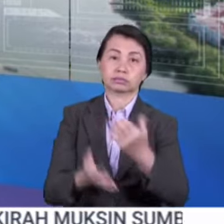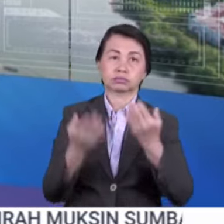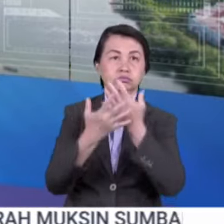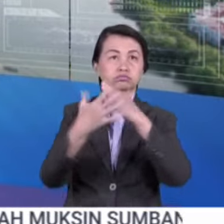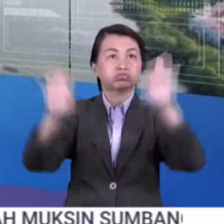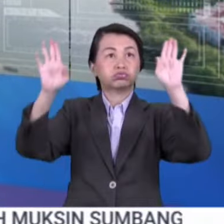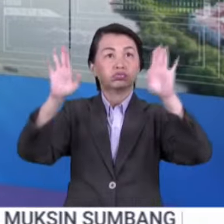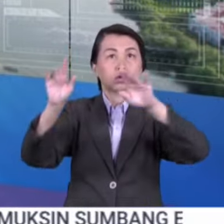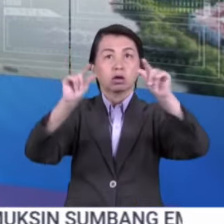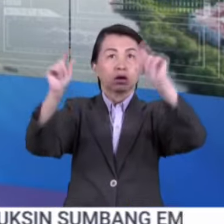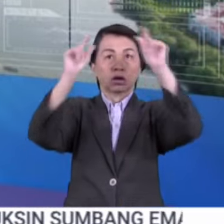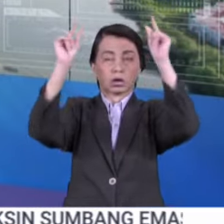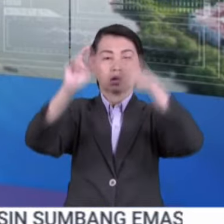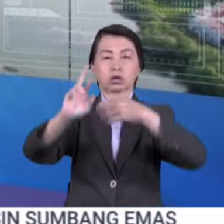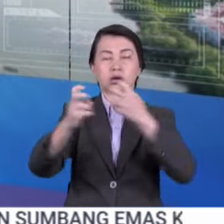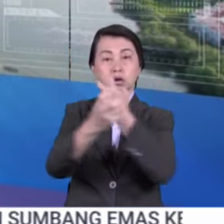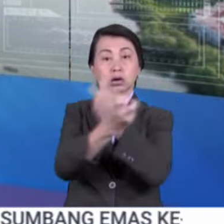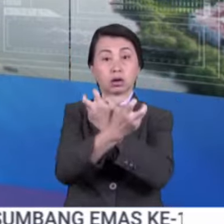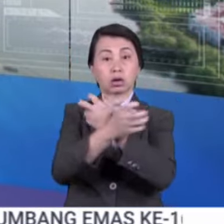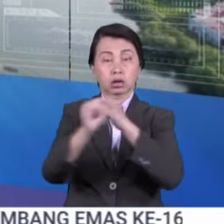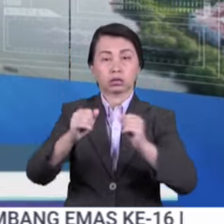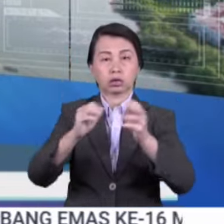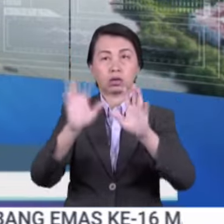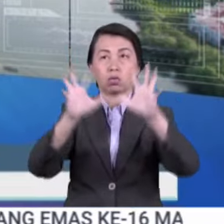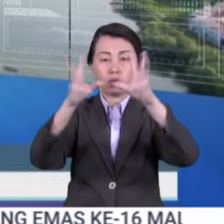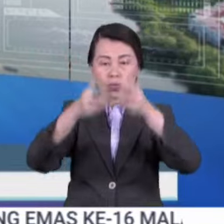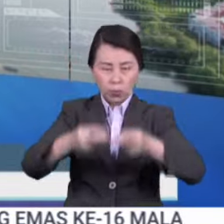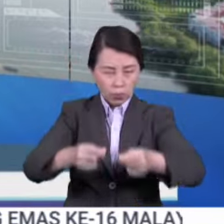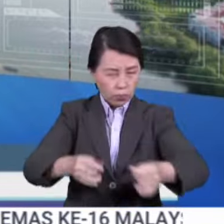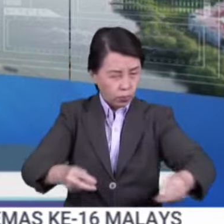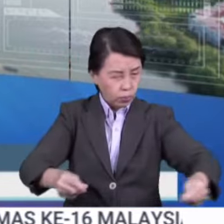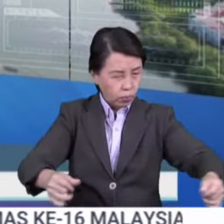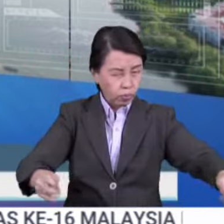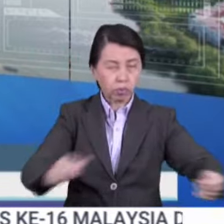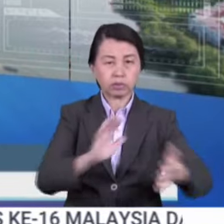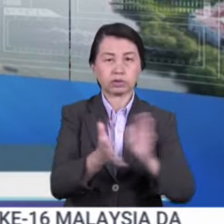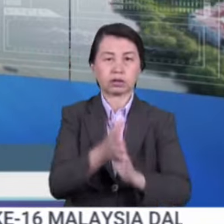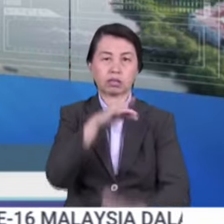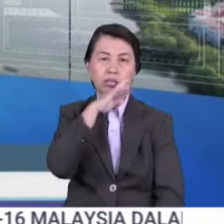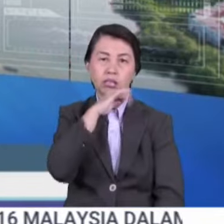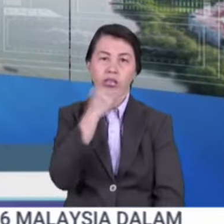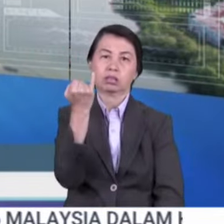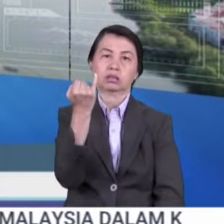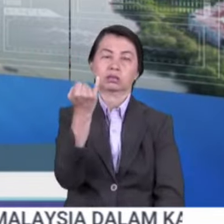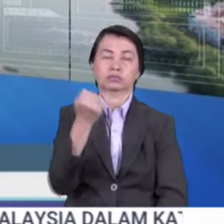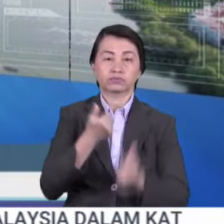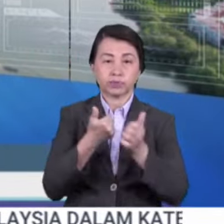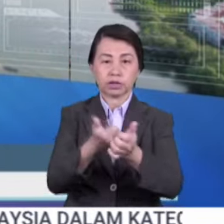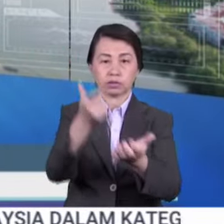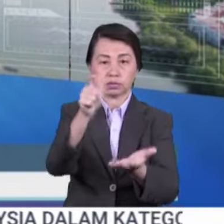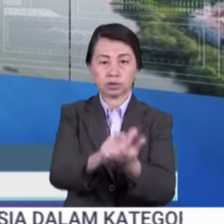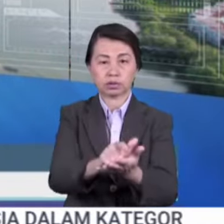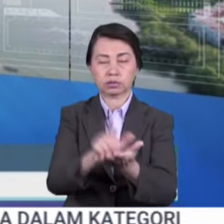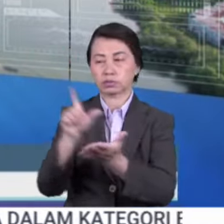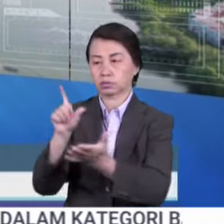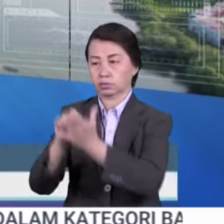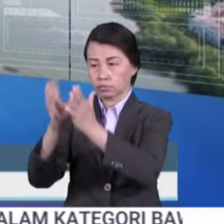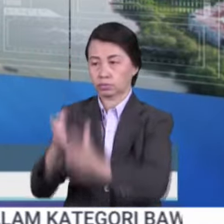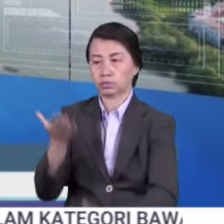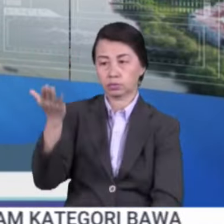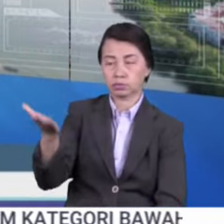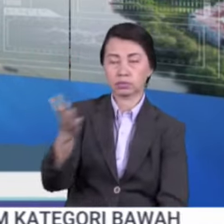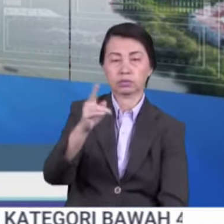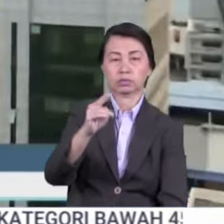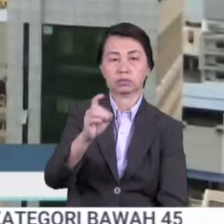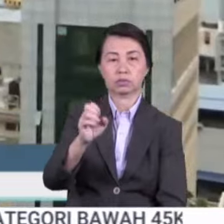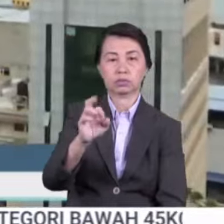pembebasan gas beracun serta menghasilkan cecair berisiko menyebabkan pencemaran. Ikuti laporan disediakan wartawan Magdalena